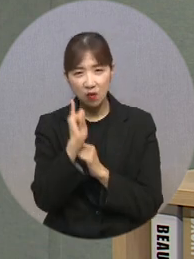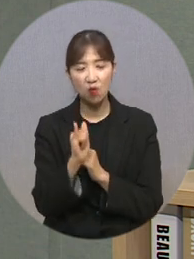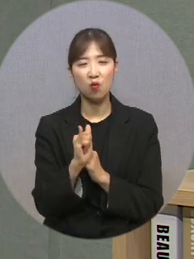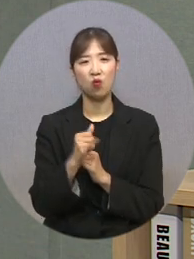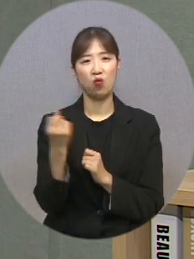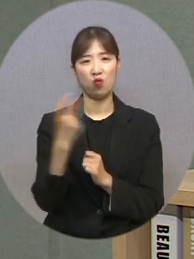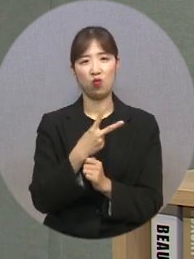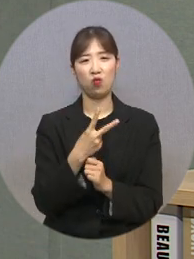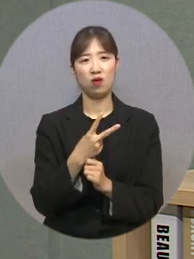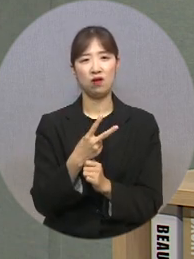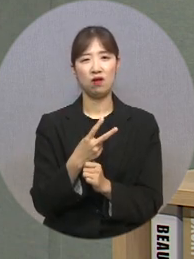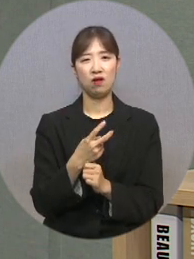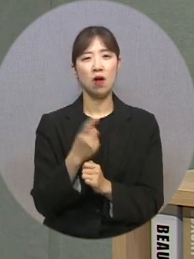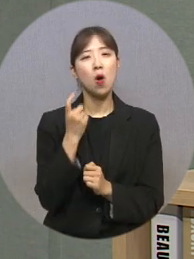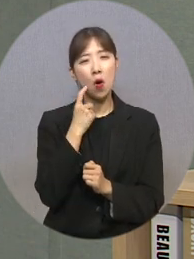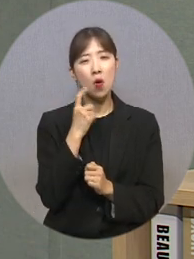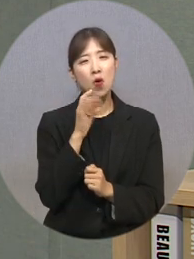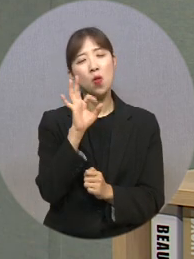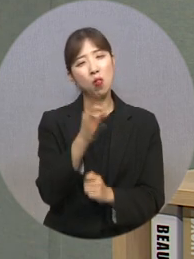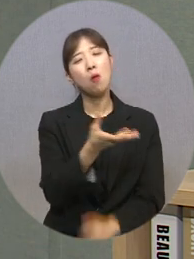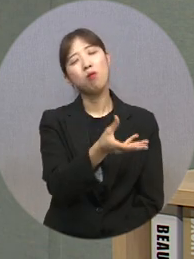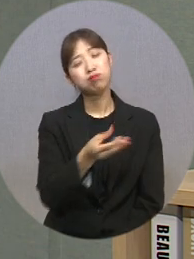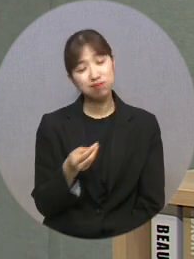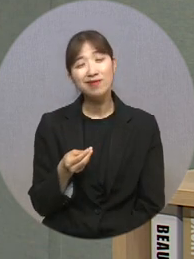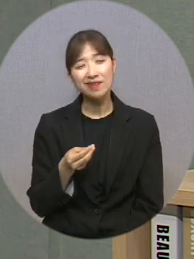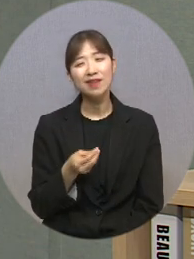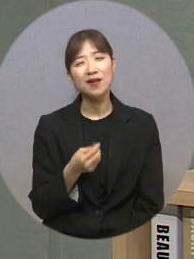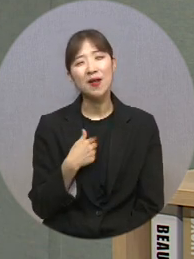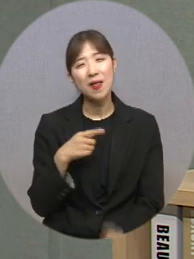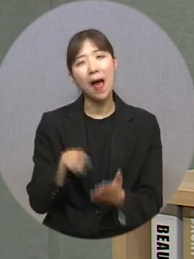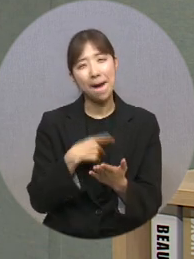남의 돈을 적당히 거짓말 해가지고